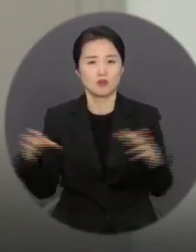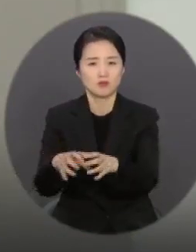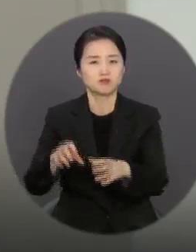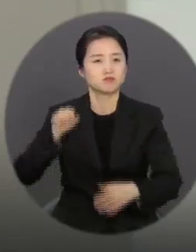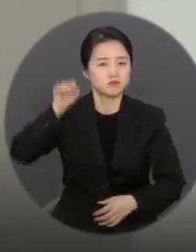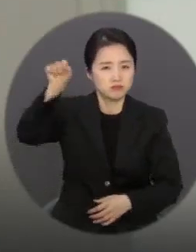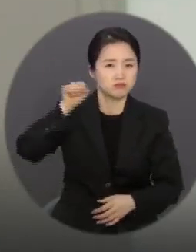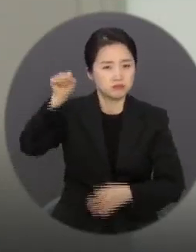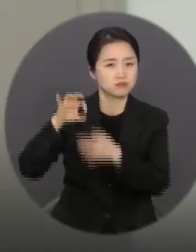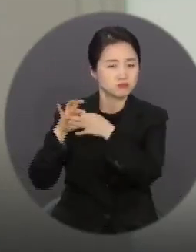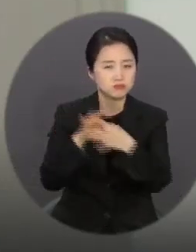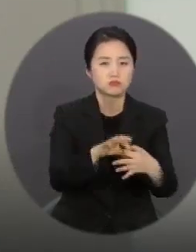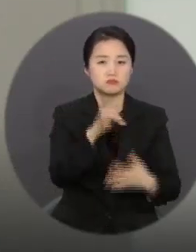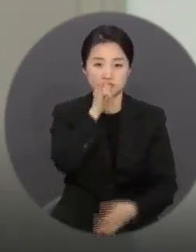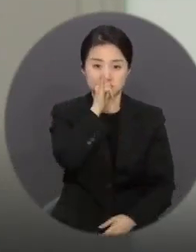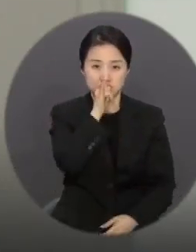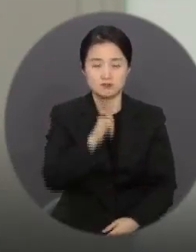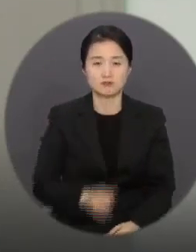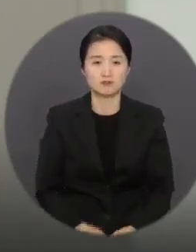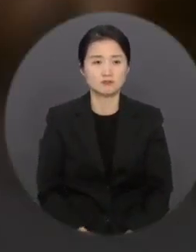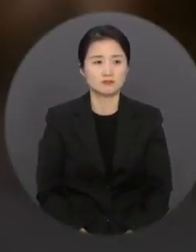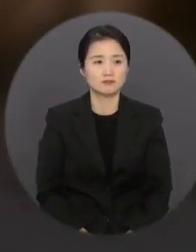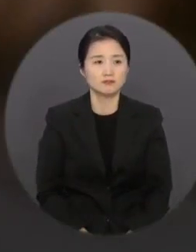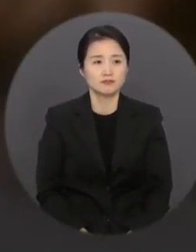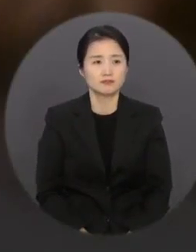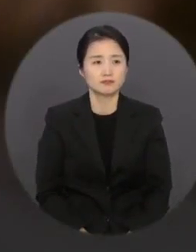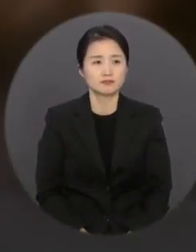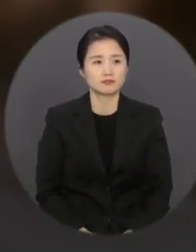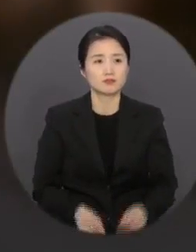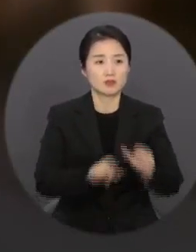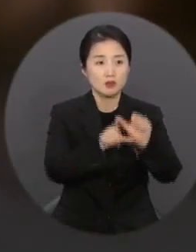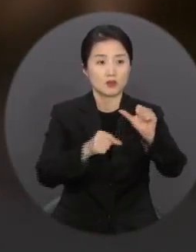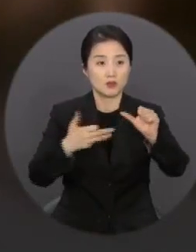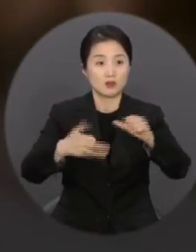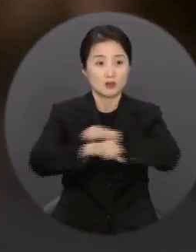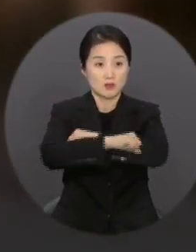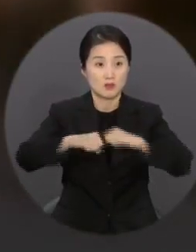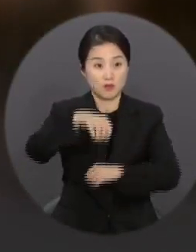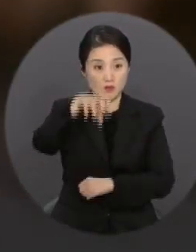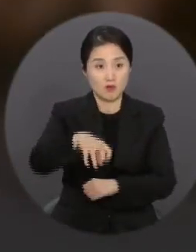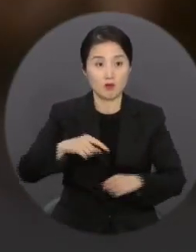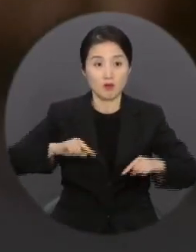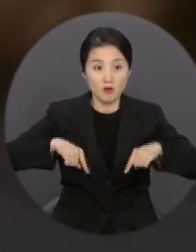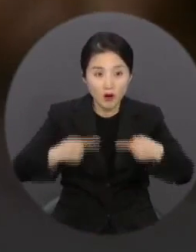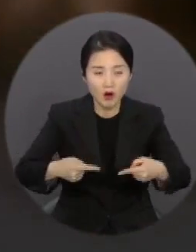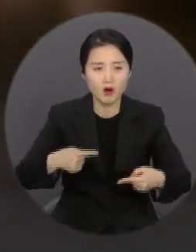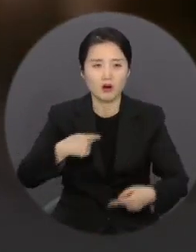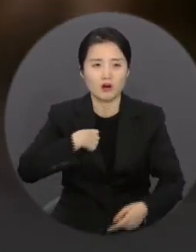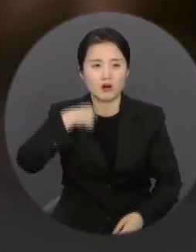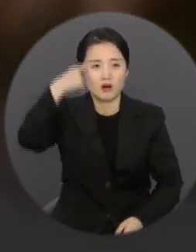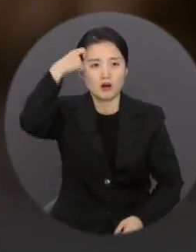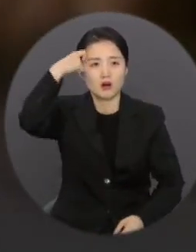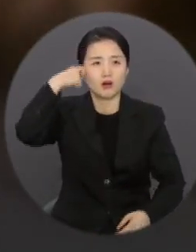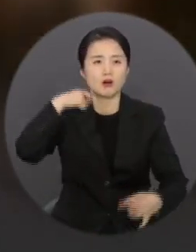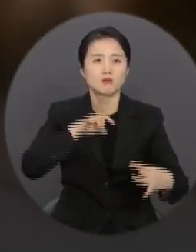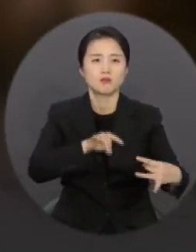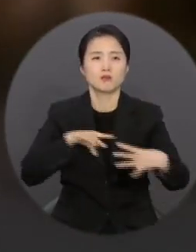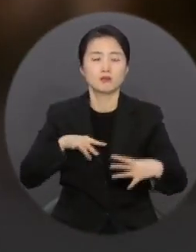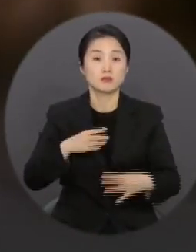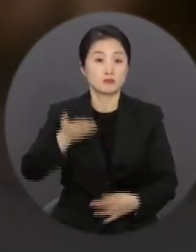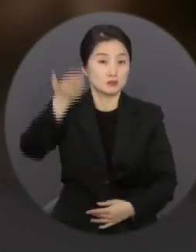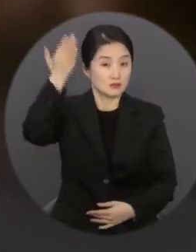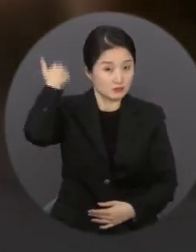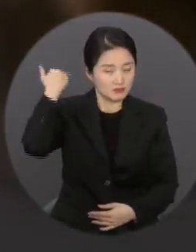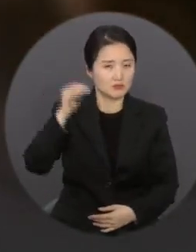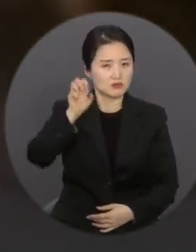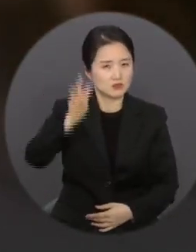그 민주광장 있잖아요. 거기에 가면은 느끼거든요. 광주가 그때 당시에